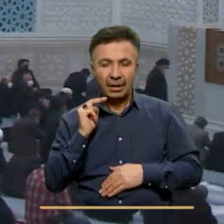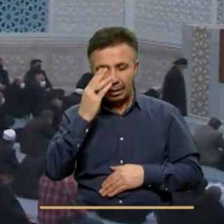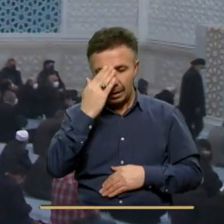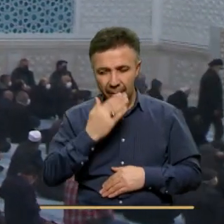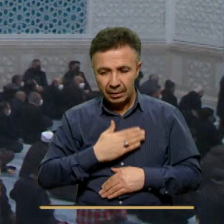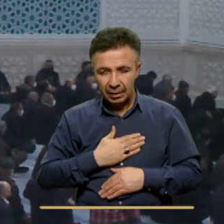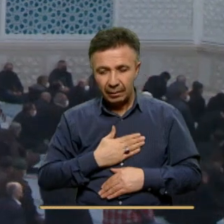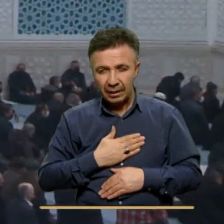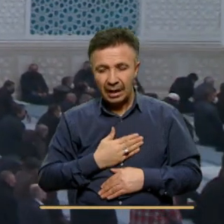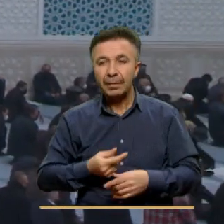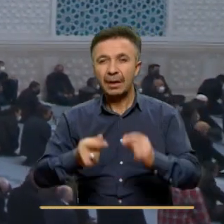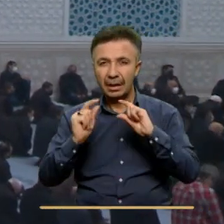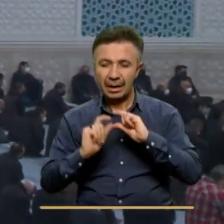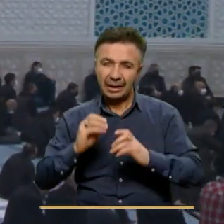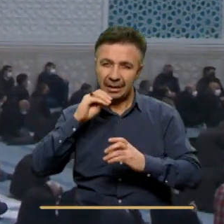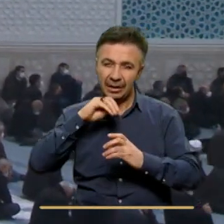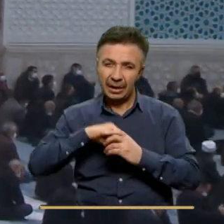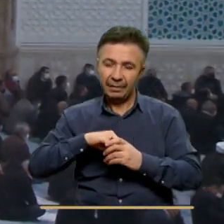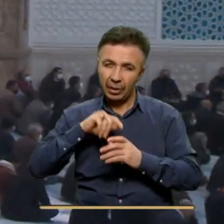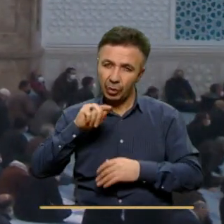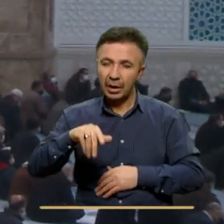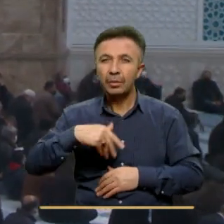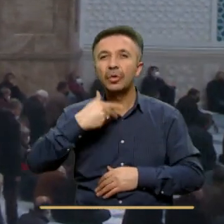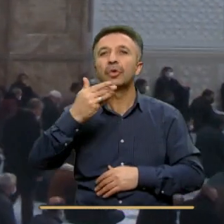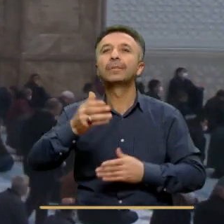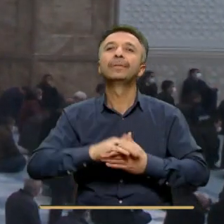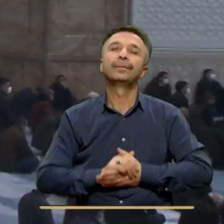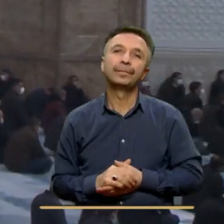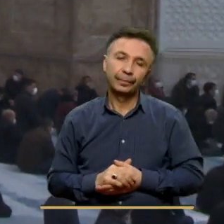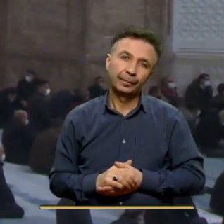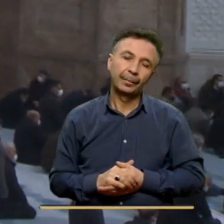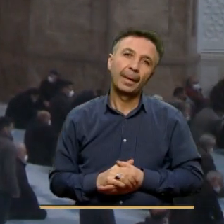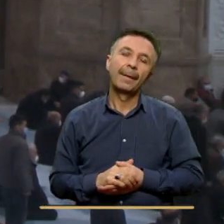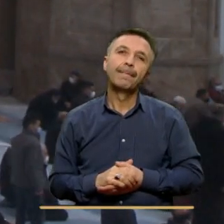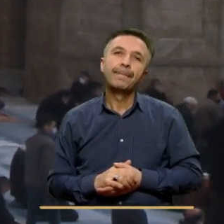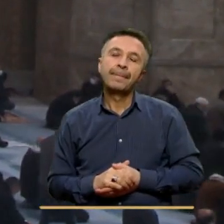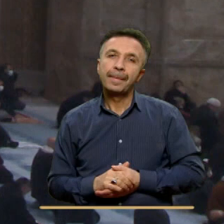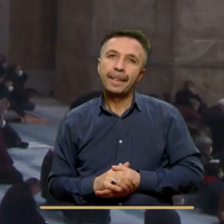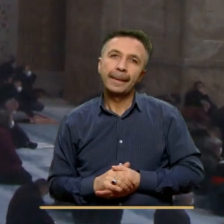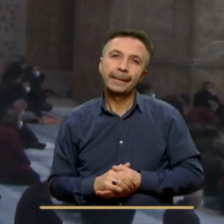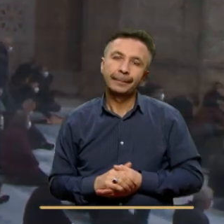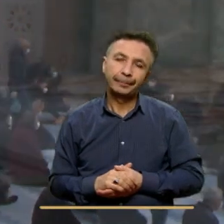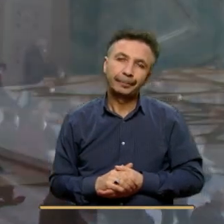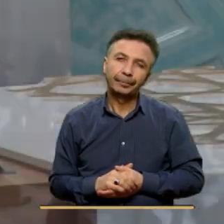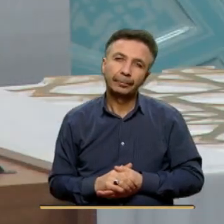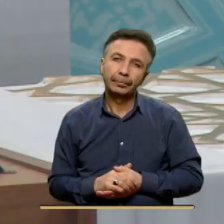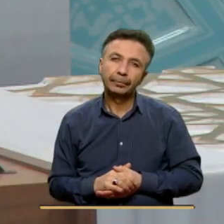Aleyhissalatu Vesselam Efendimiz bununla ilgili olarak bizlere şöyle buyuruyor.